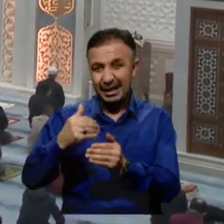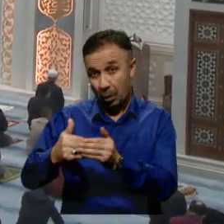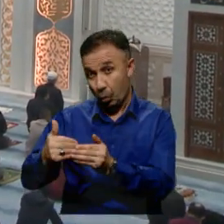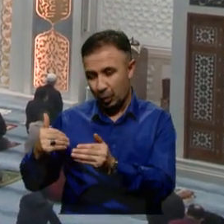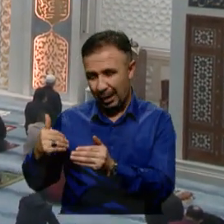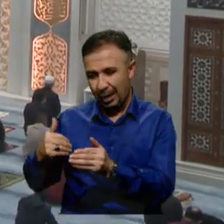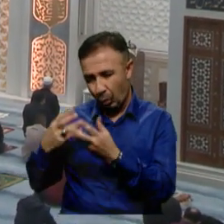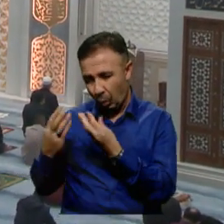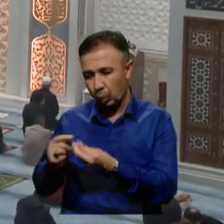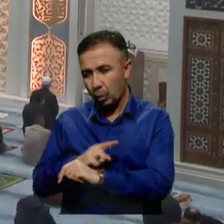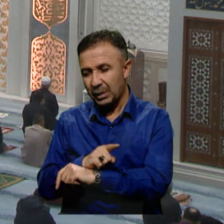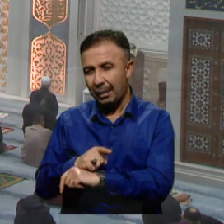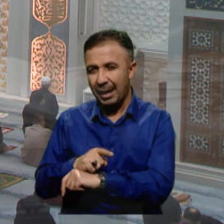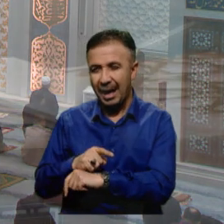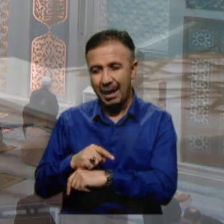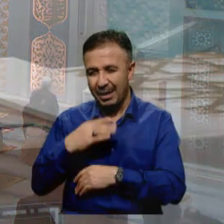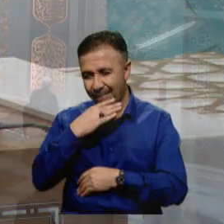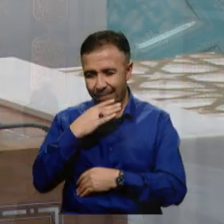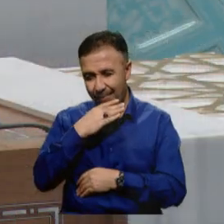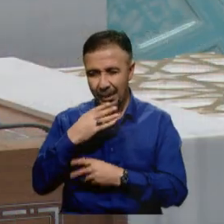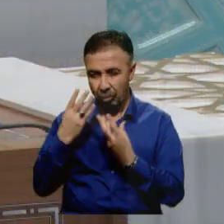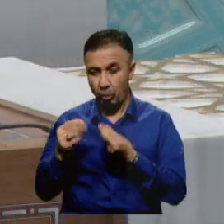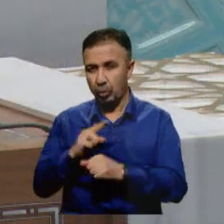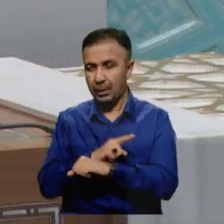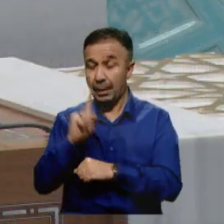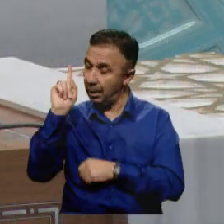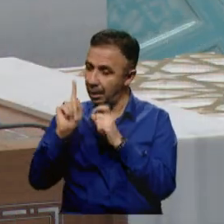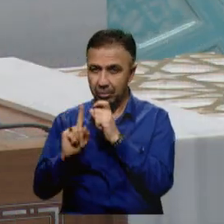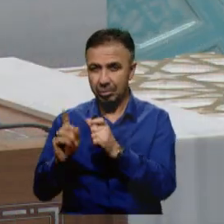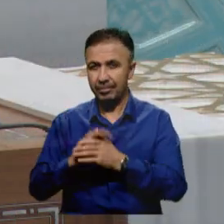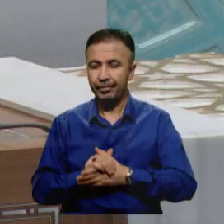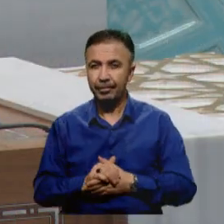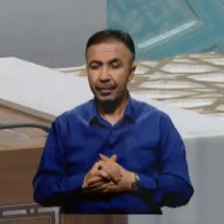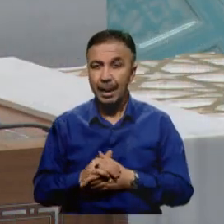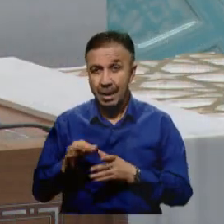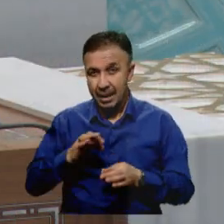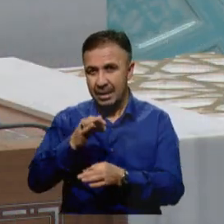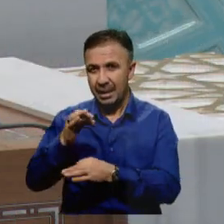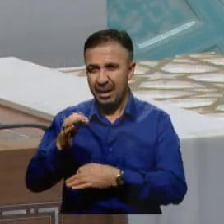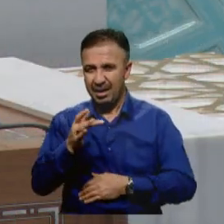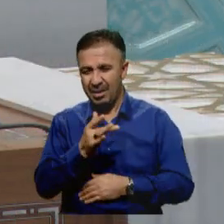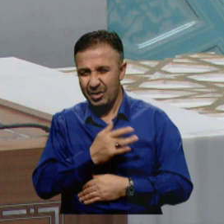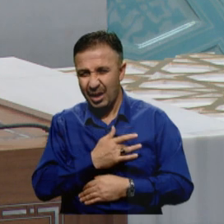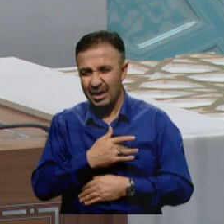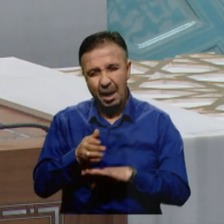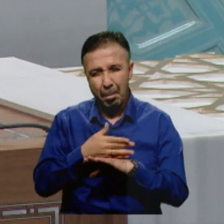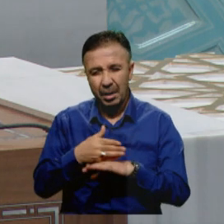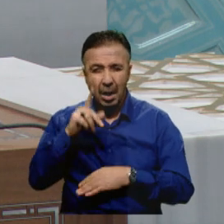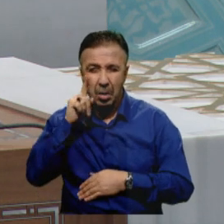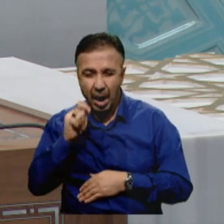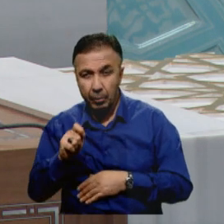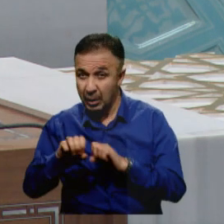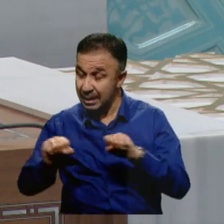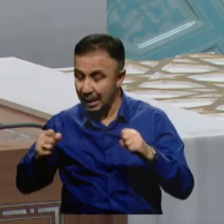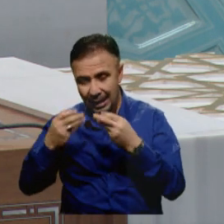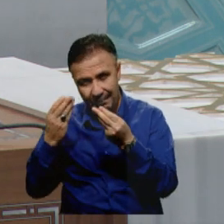zaman, elimize fırsat geçtiği zaman Allah muhafaza, İnsanların canına, malına, namusuna zarar